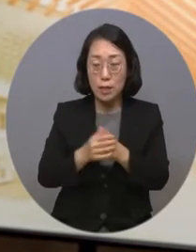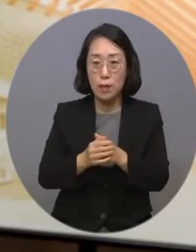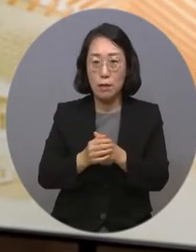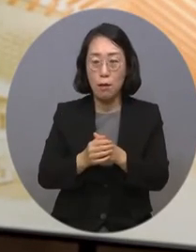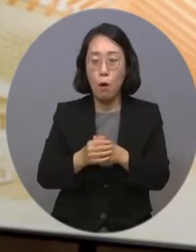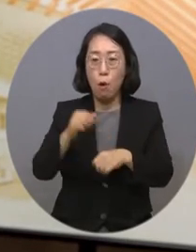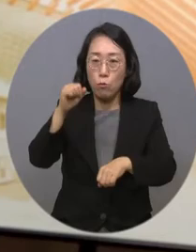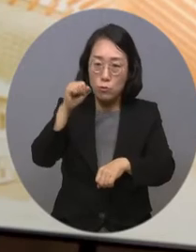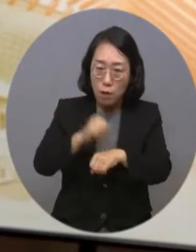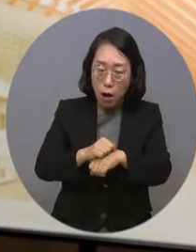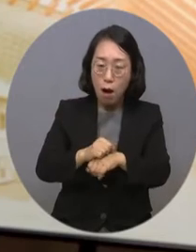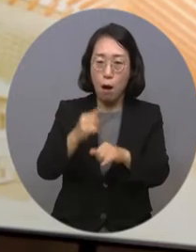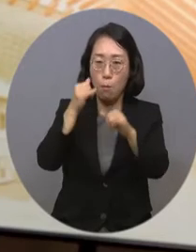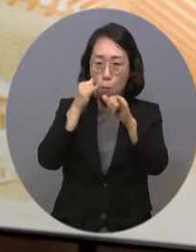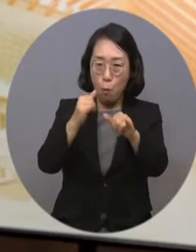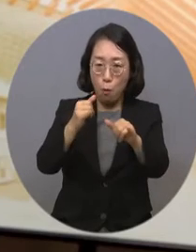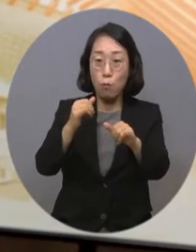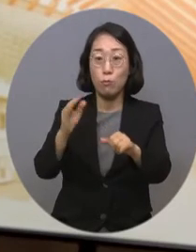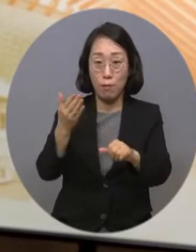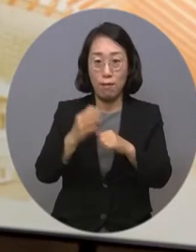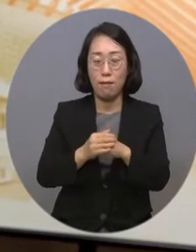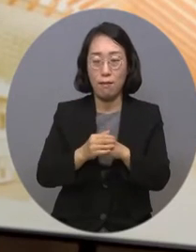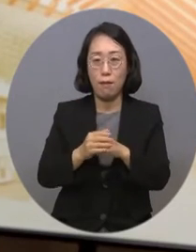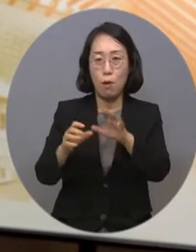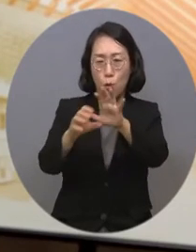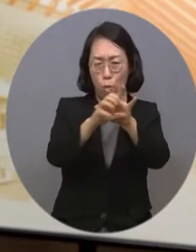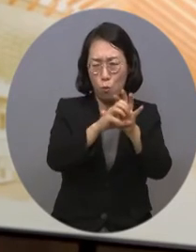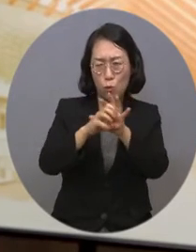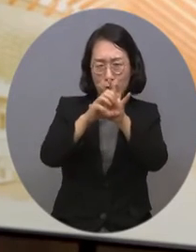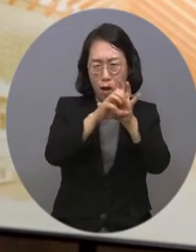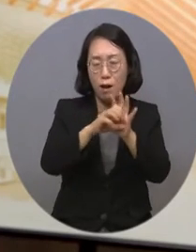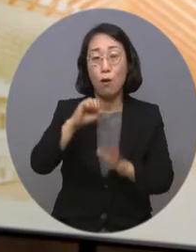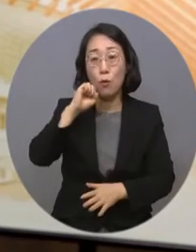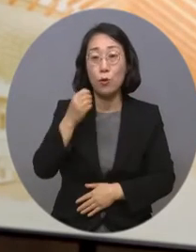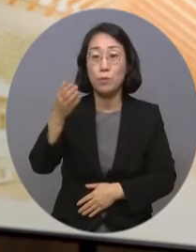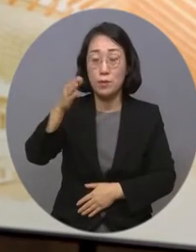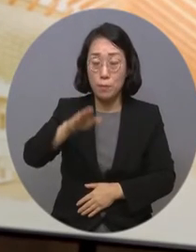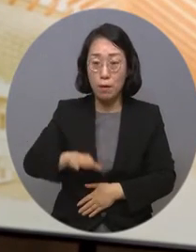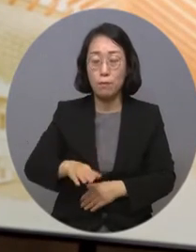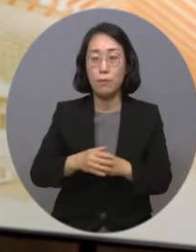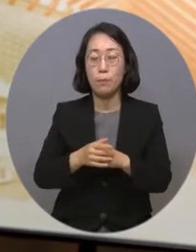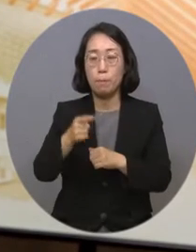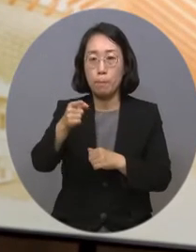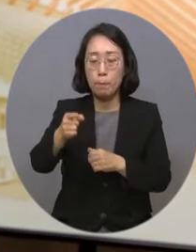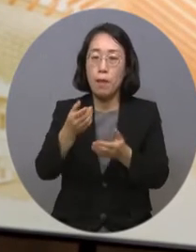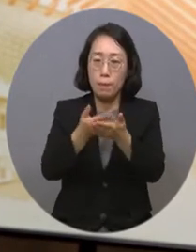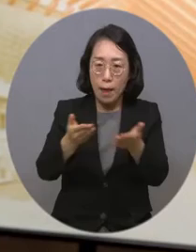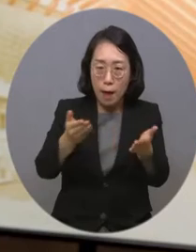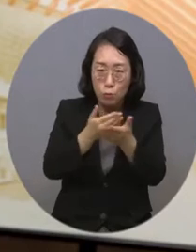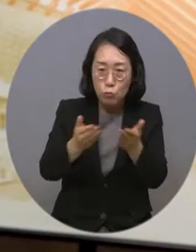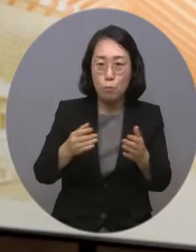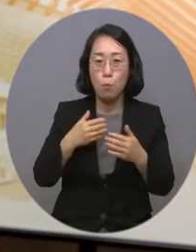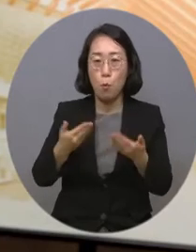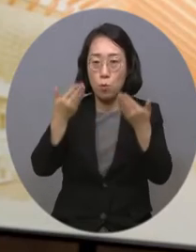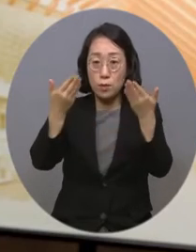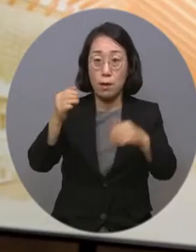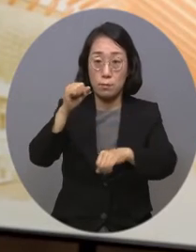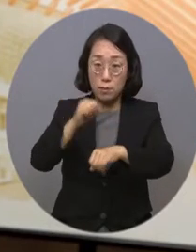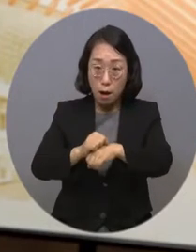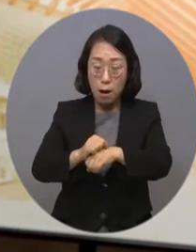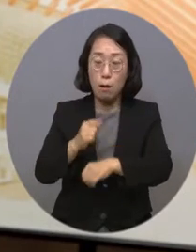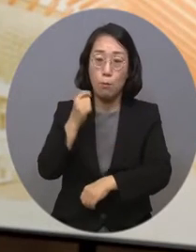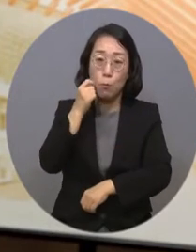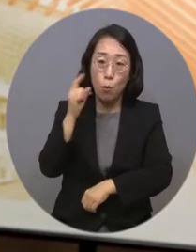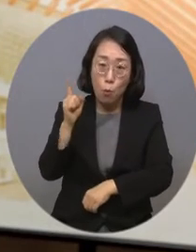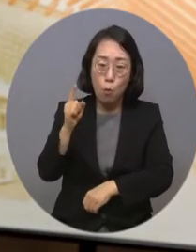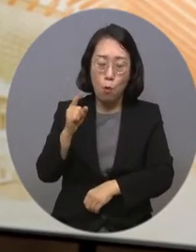우수 지자체로 선정이 되셨어요. 네. 그 코로나19로 어려운 시기인데 네. 그럼에도 불구하고 이렇게 나눔과 봉사를 끊임없이 실천하고 또 네.